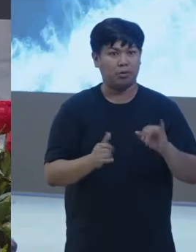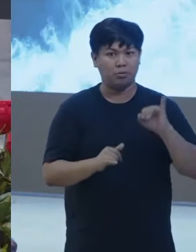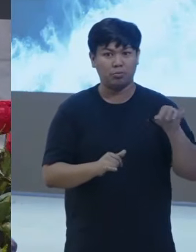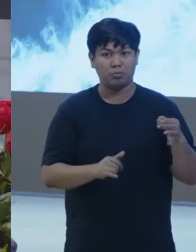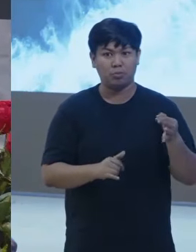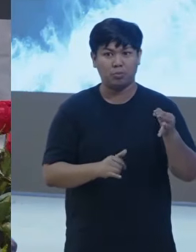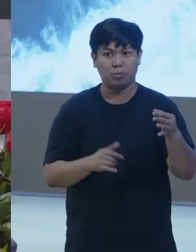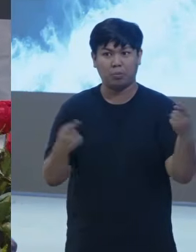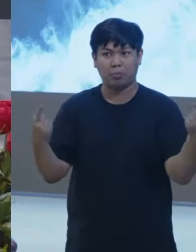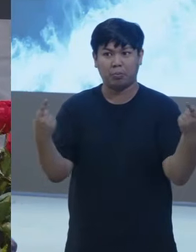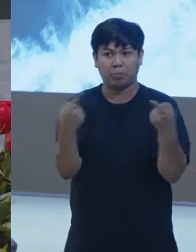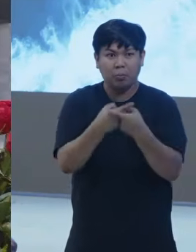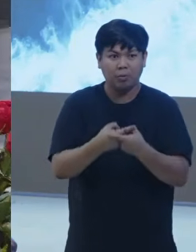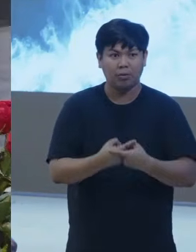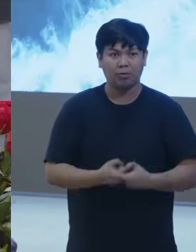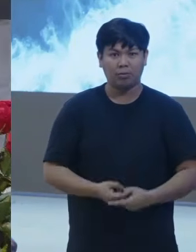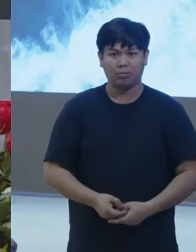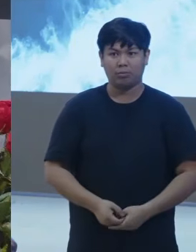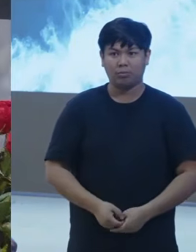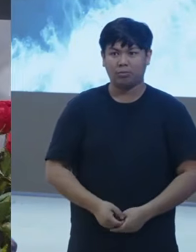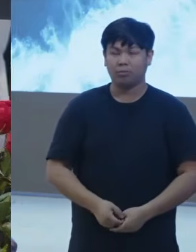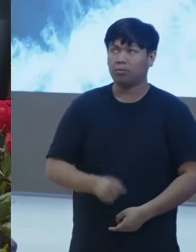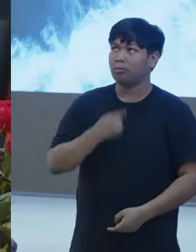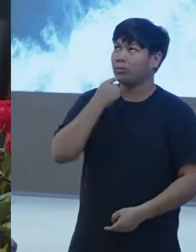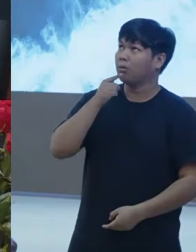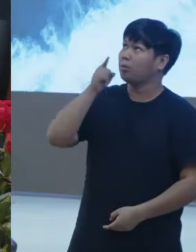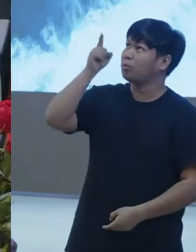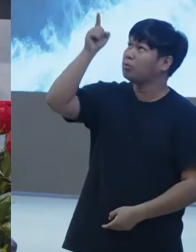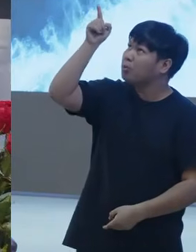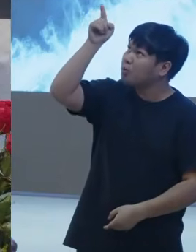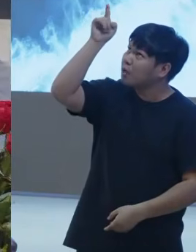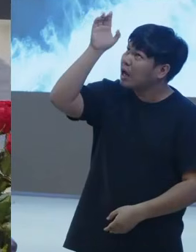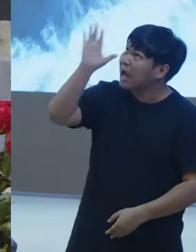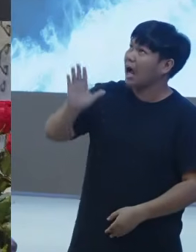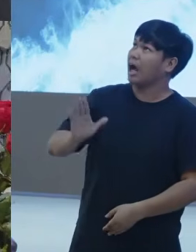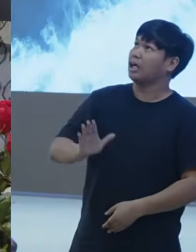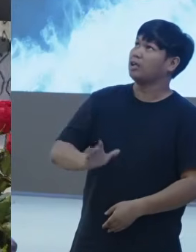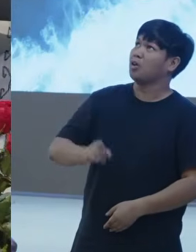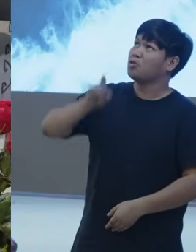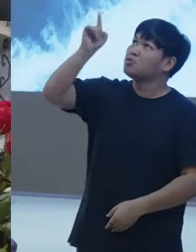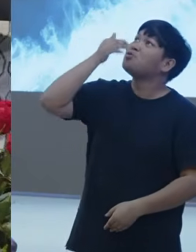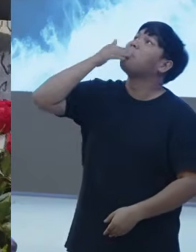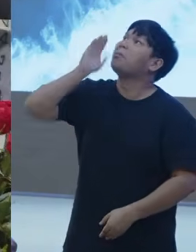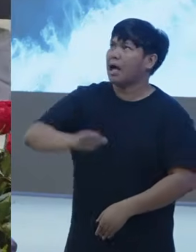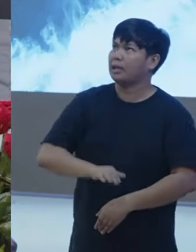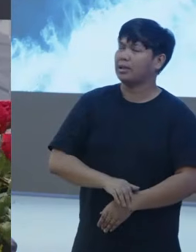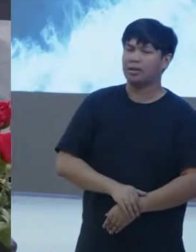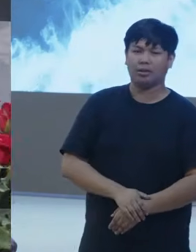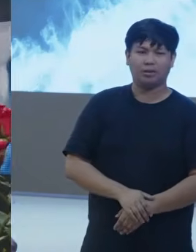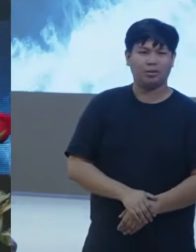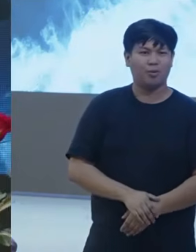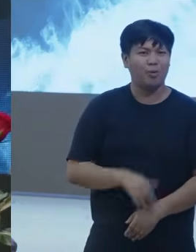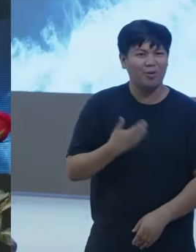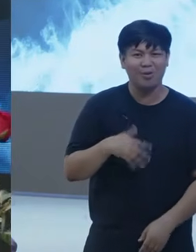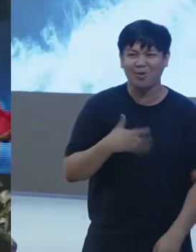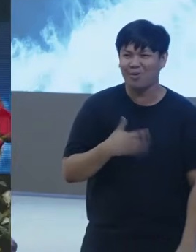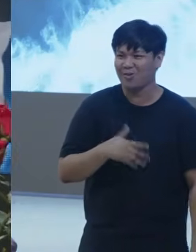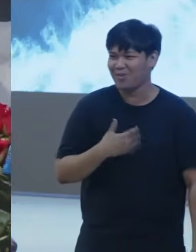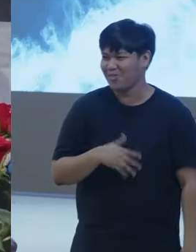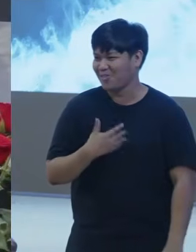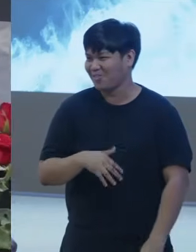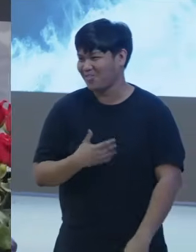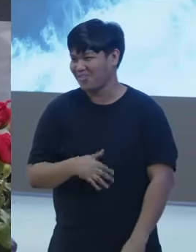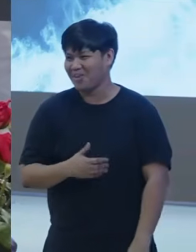Kanya. Kaya napakasama po na itinuring na masama ni Jonah ang pagpapatawad ng Diyos